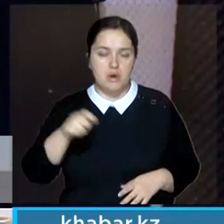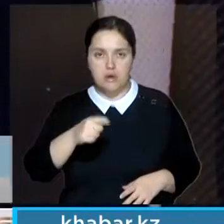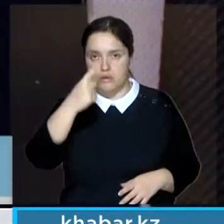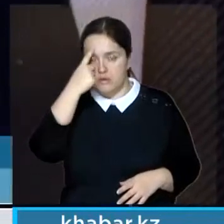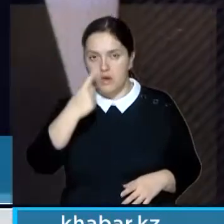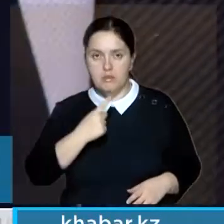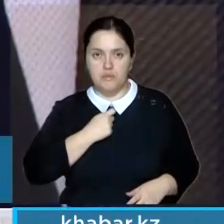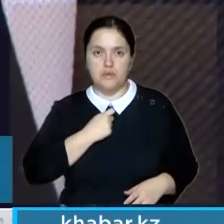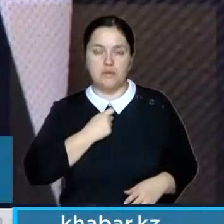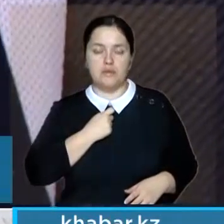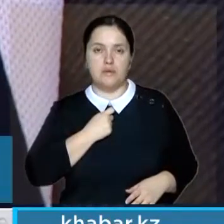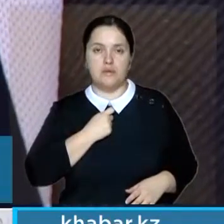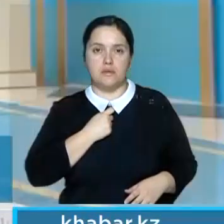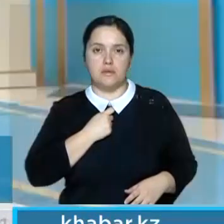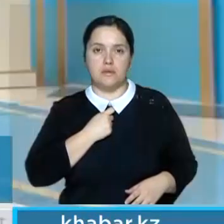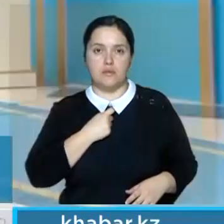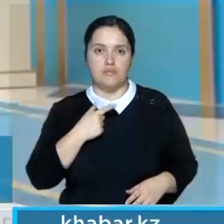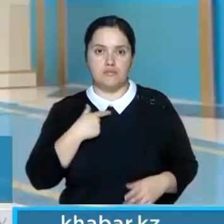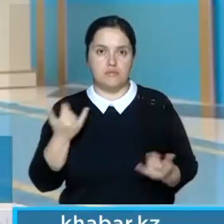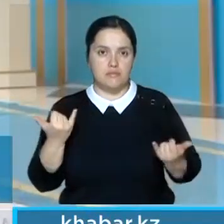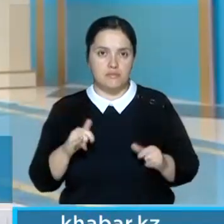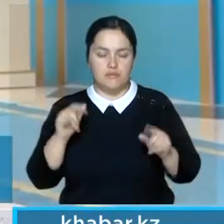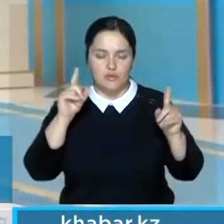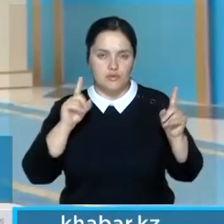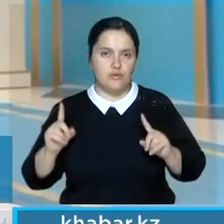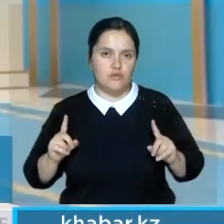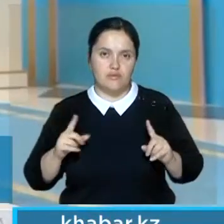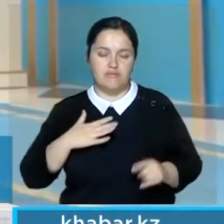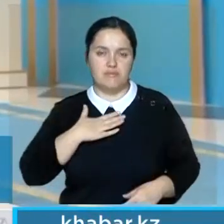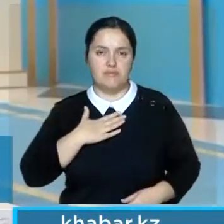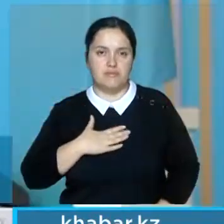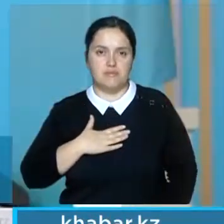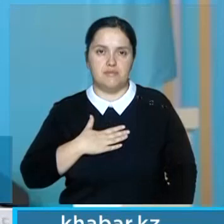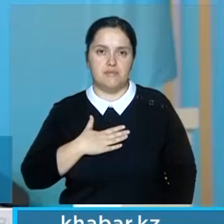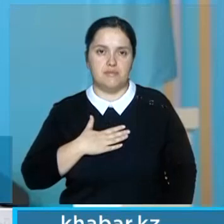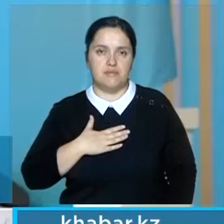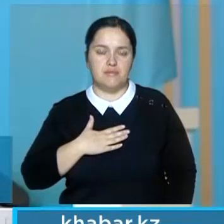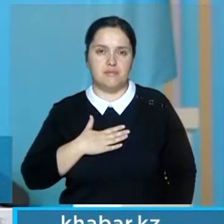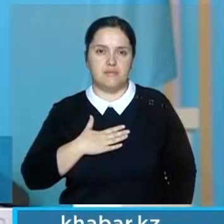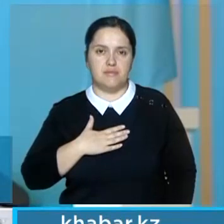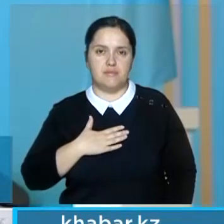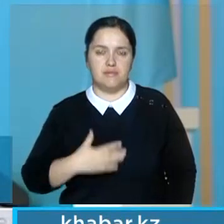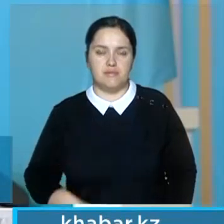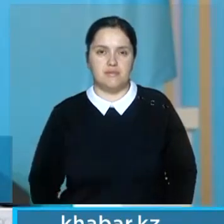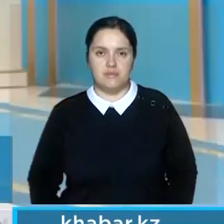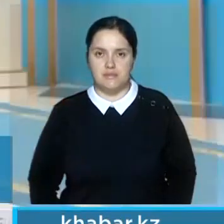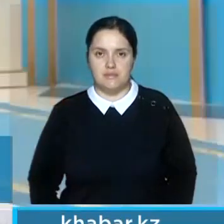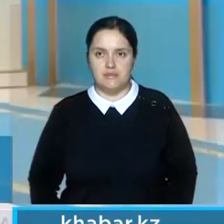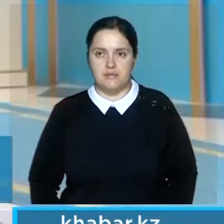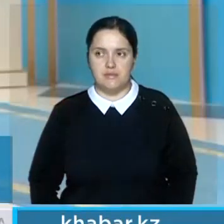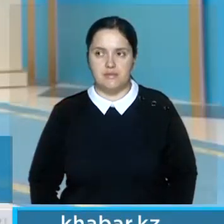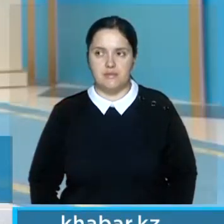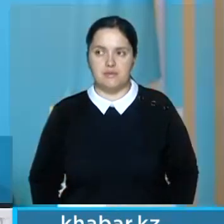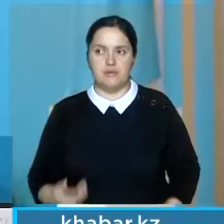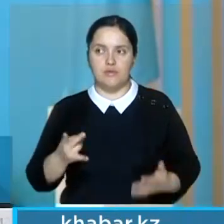за два дня, что такой вот приятный шок. Первая награда, которая теперь заставит меня, скажем, больше